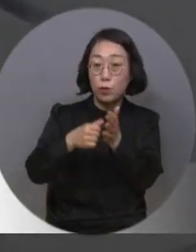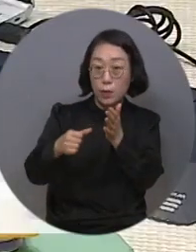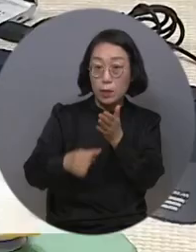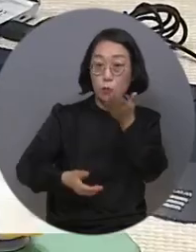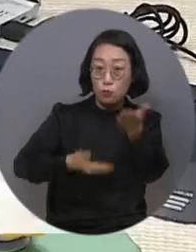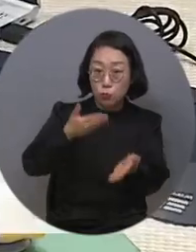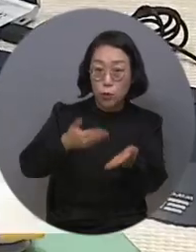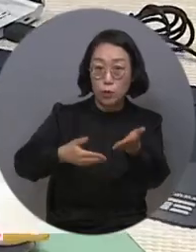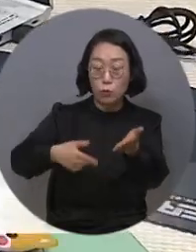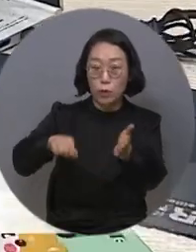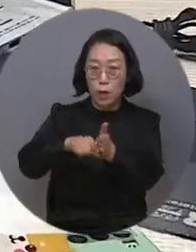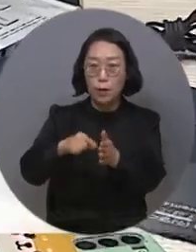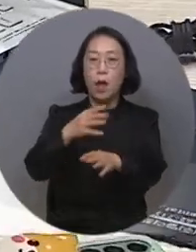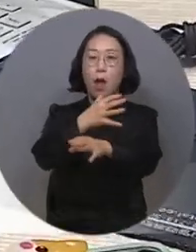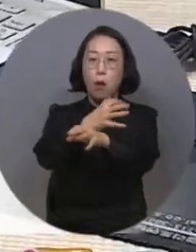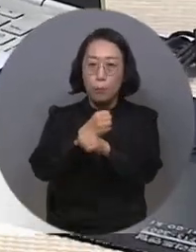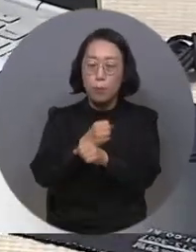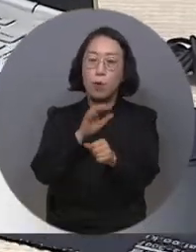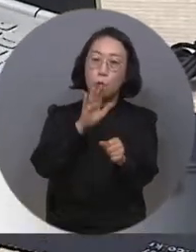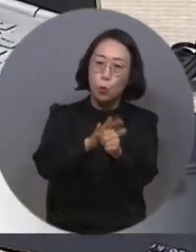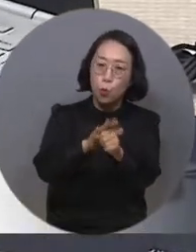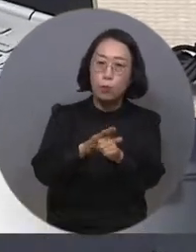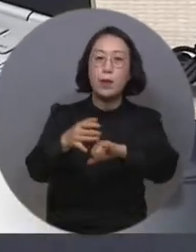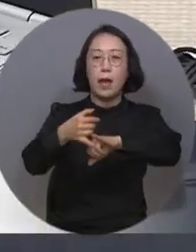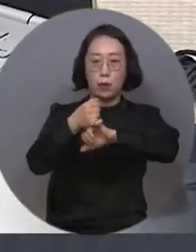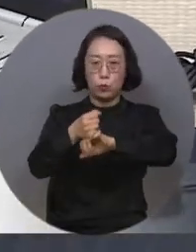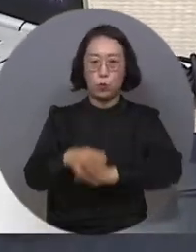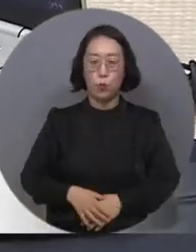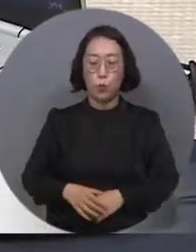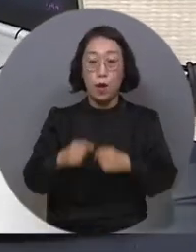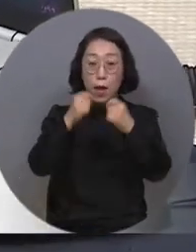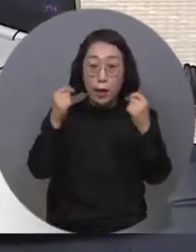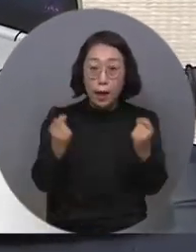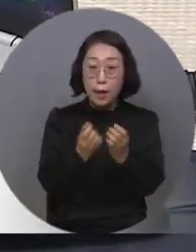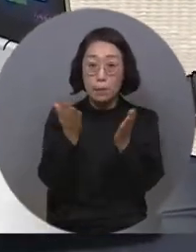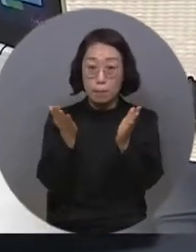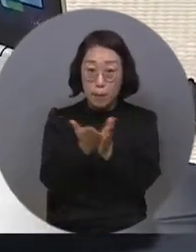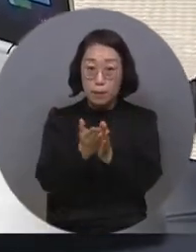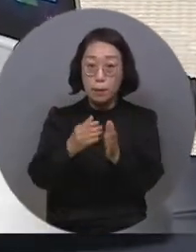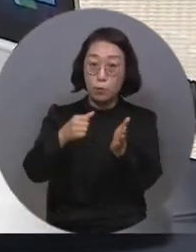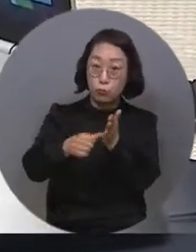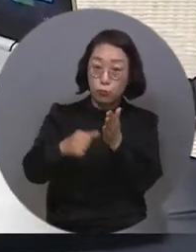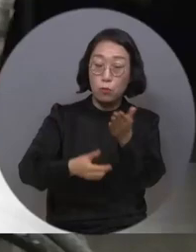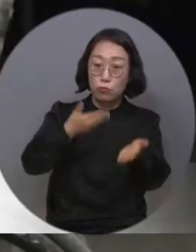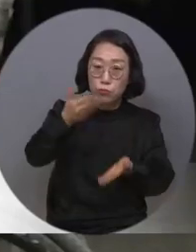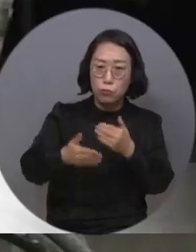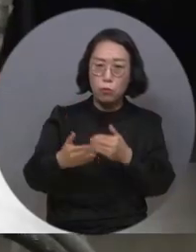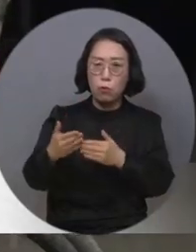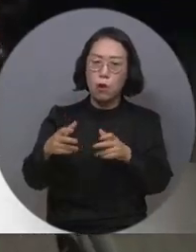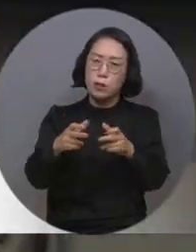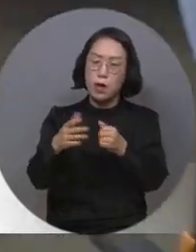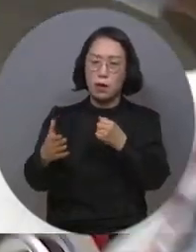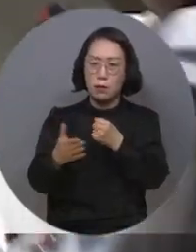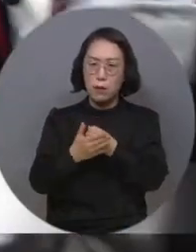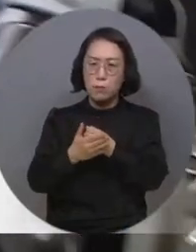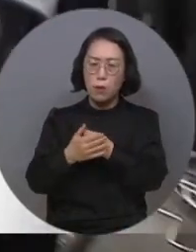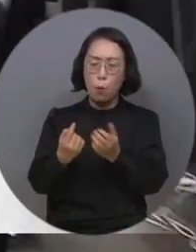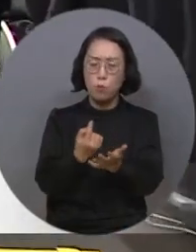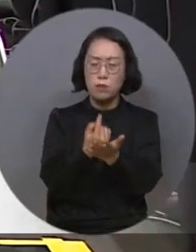위한 상호협력을 약속했습니다 개인 보조개계 지원사업은 장애로 인한 신체적 환경적 고립 없이